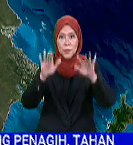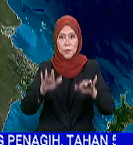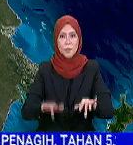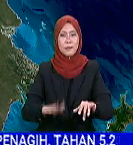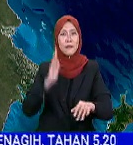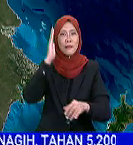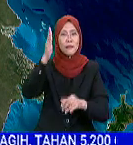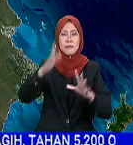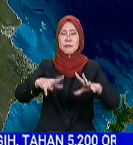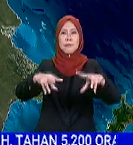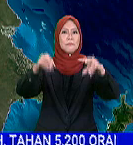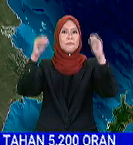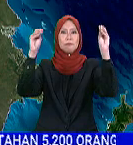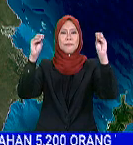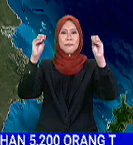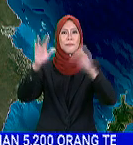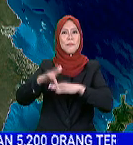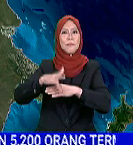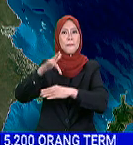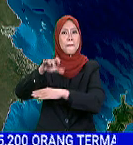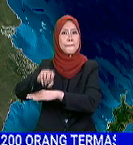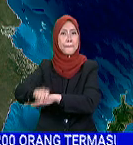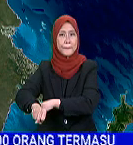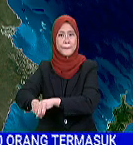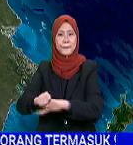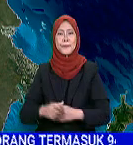akan beransur pulih menjelang awal malam nanti.